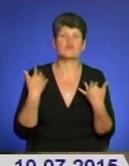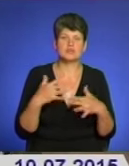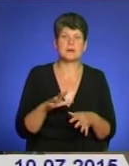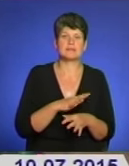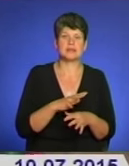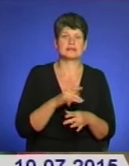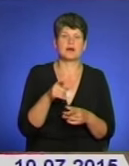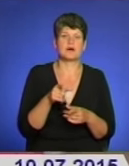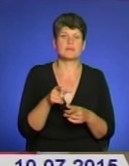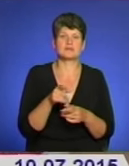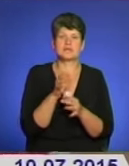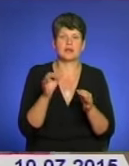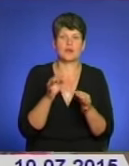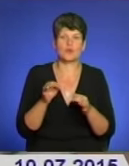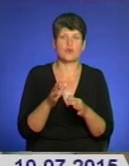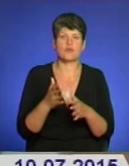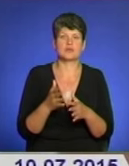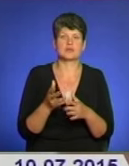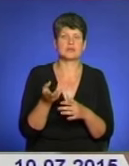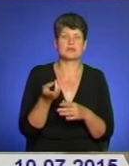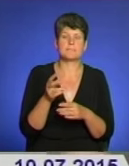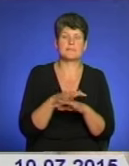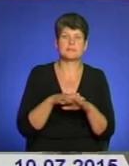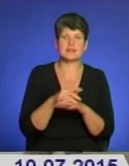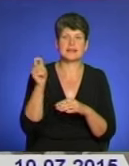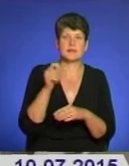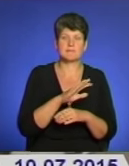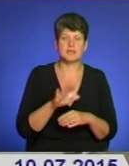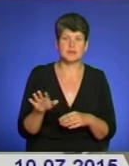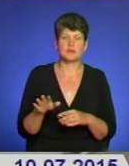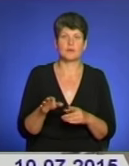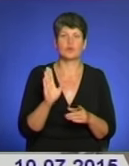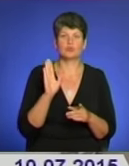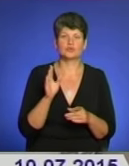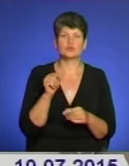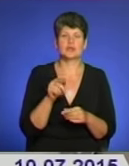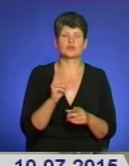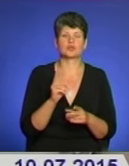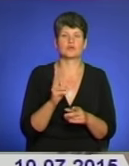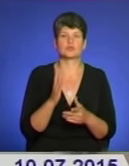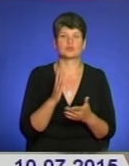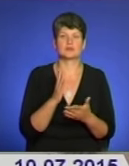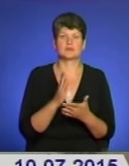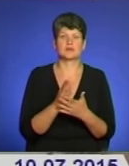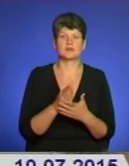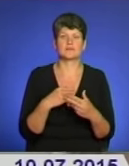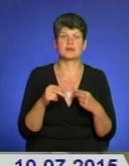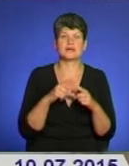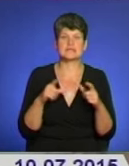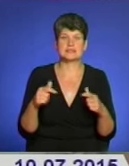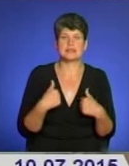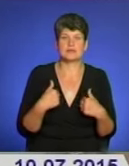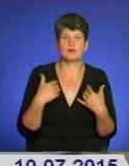Там ніякого виходу з тим базаром туди ніхто не приїде. Тільки будуть виграти ті, хто працює тут і має великі магазини. Тобто нам